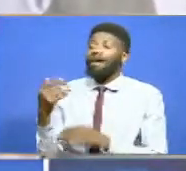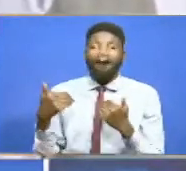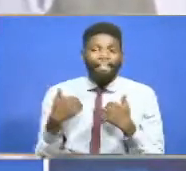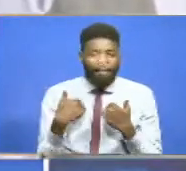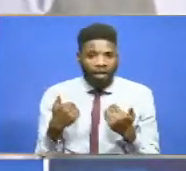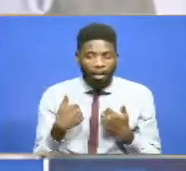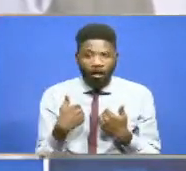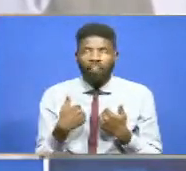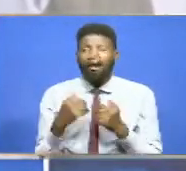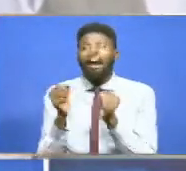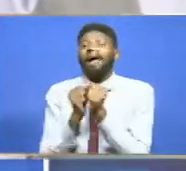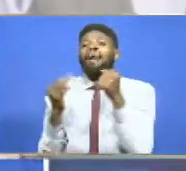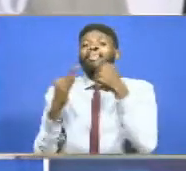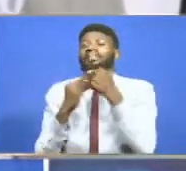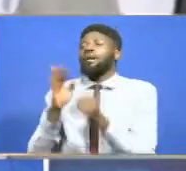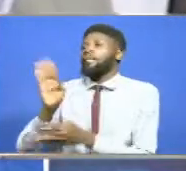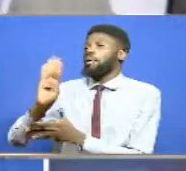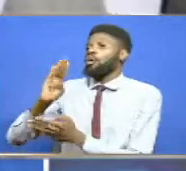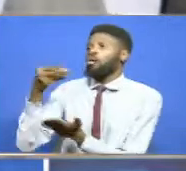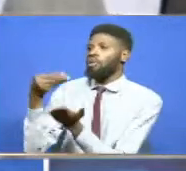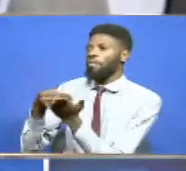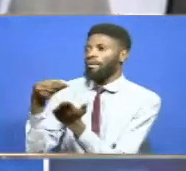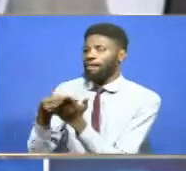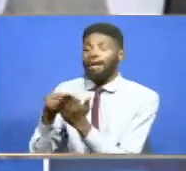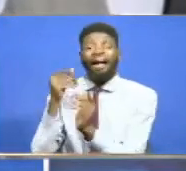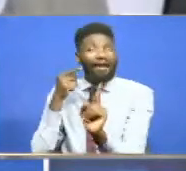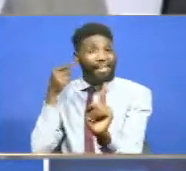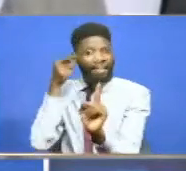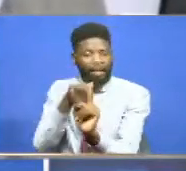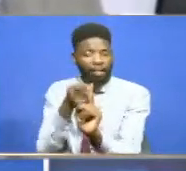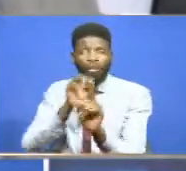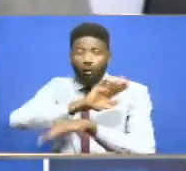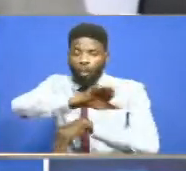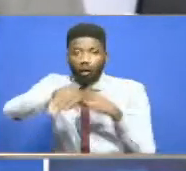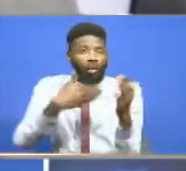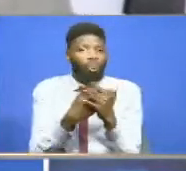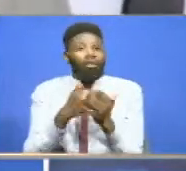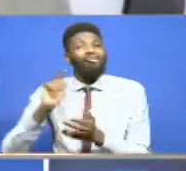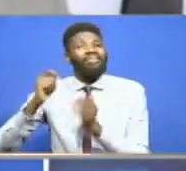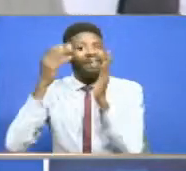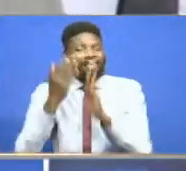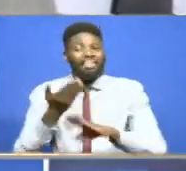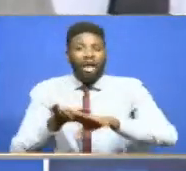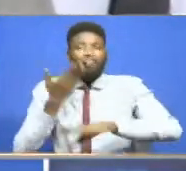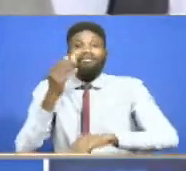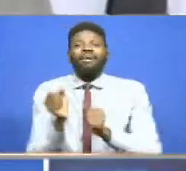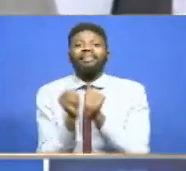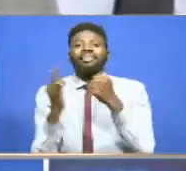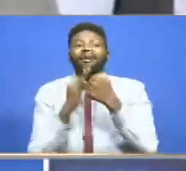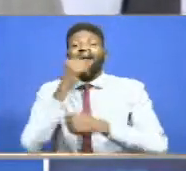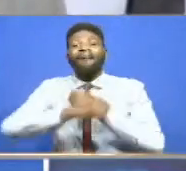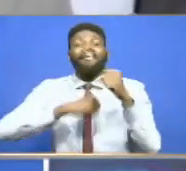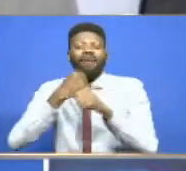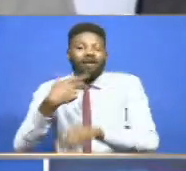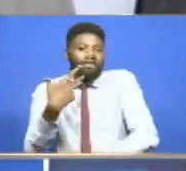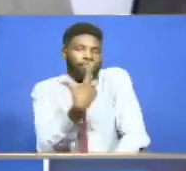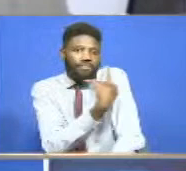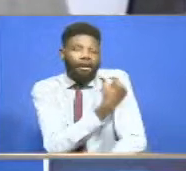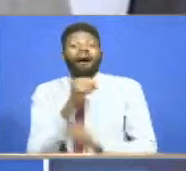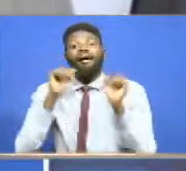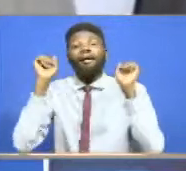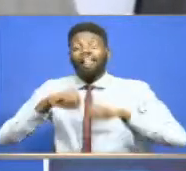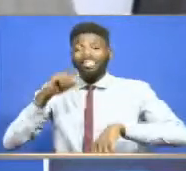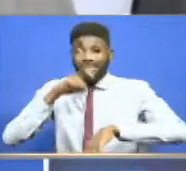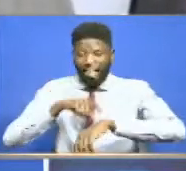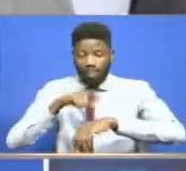shillings so that we can be able to vaccinate all Kenyans who are above the age of 18. And because once we do that,